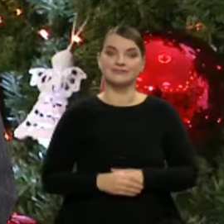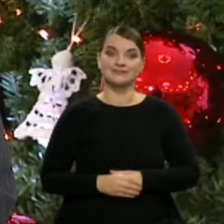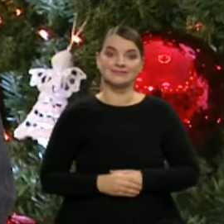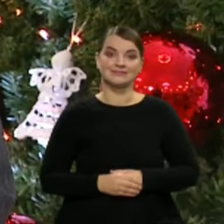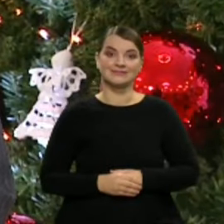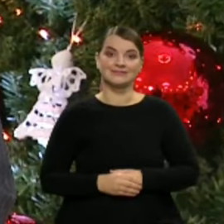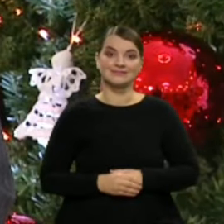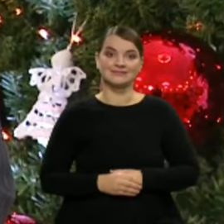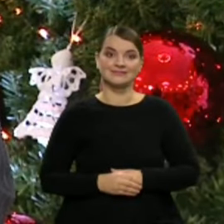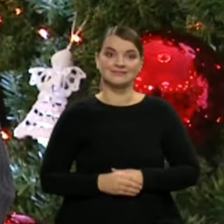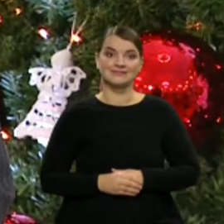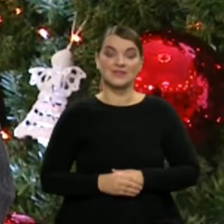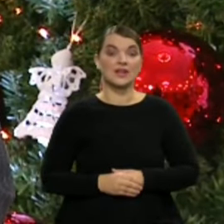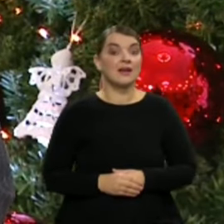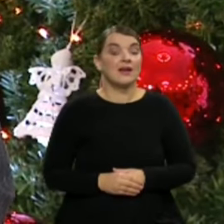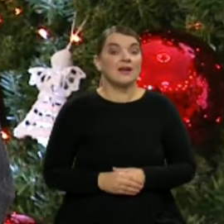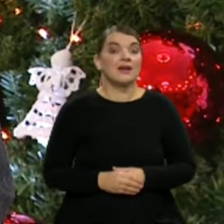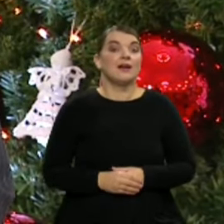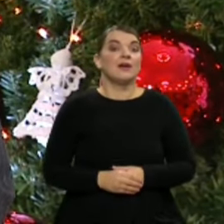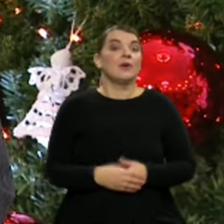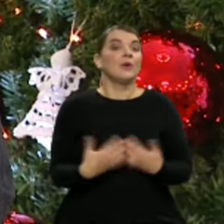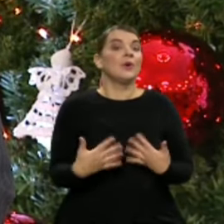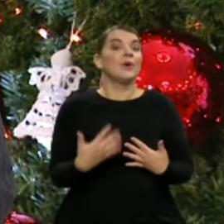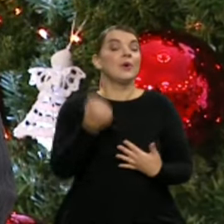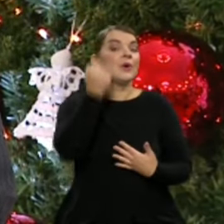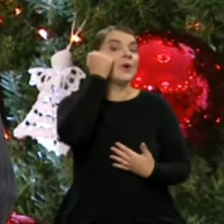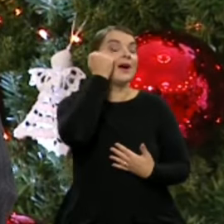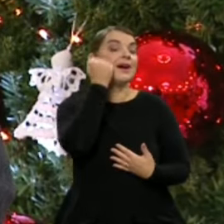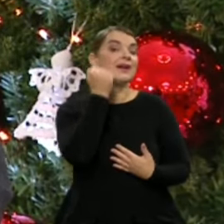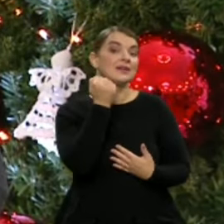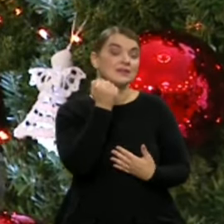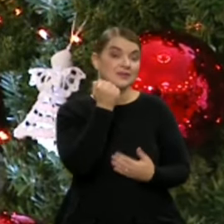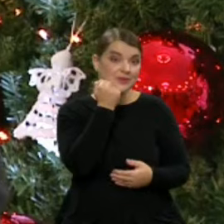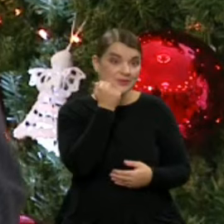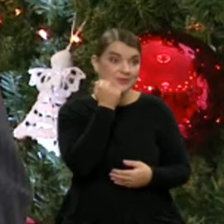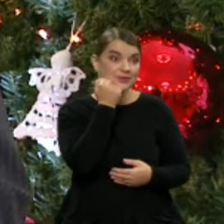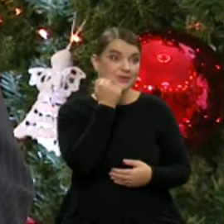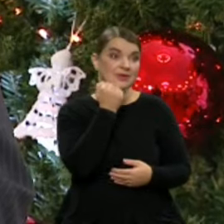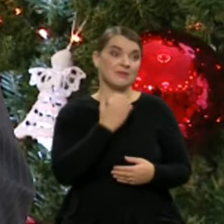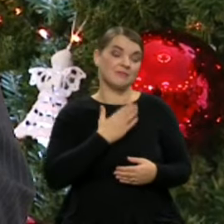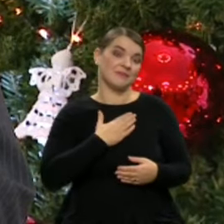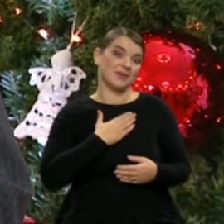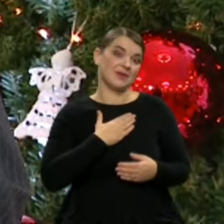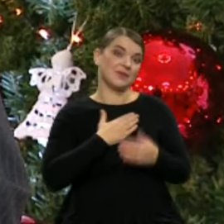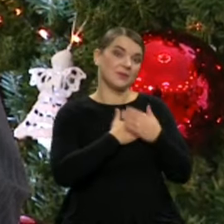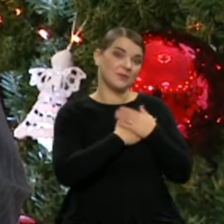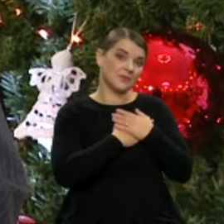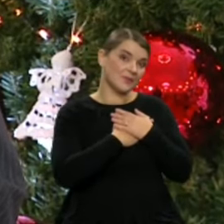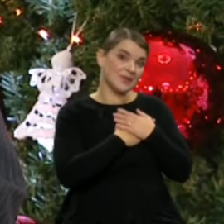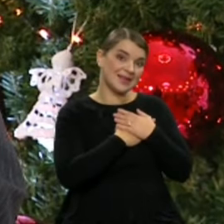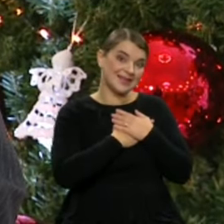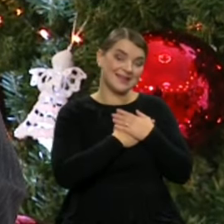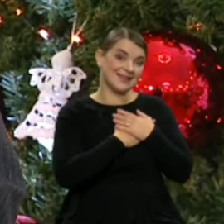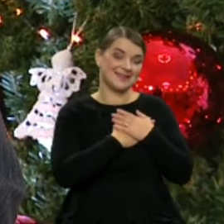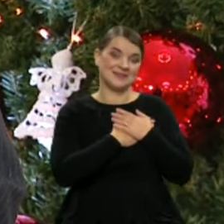Ir didžiausia padėka be galo mano mylimam